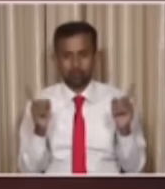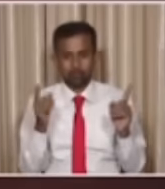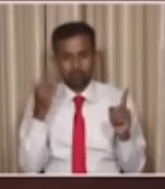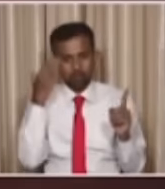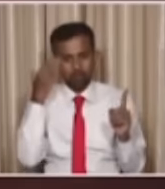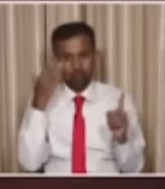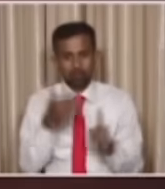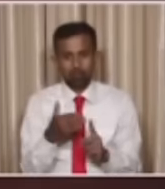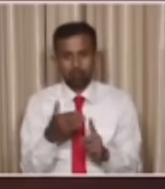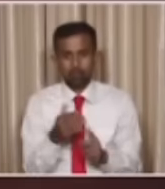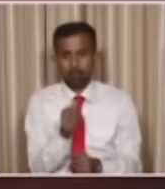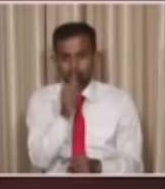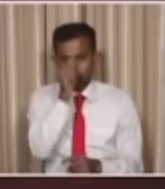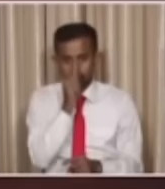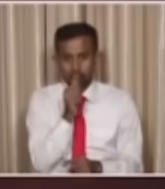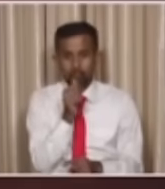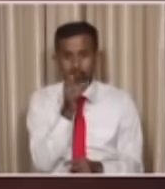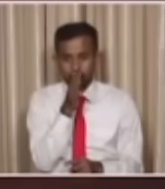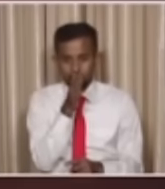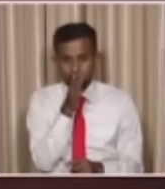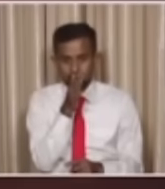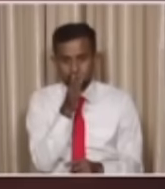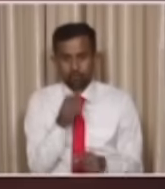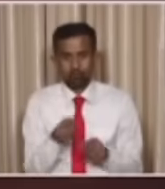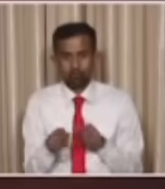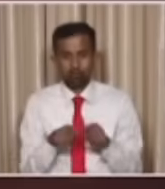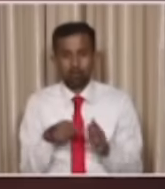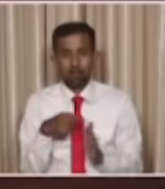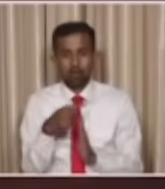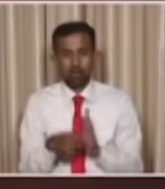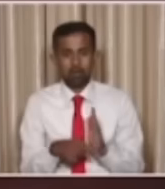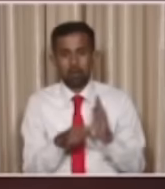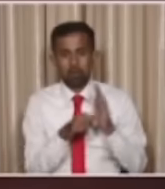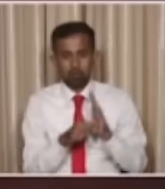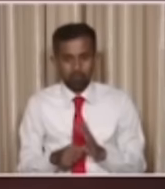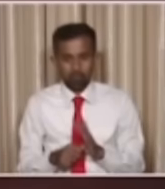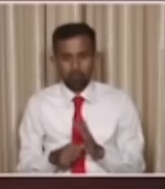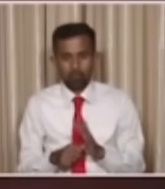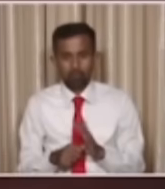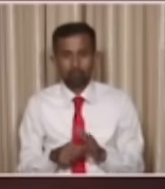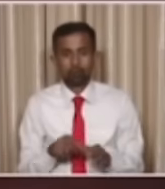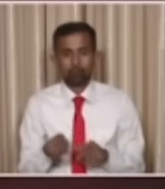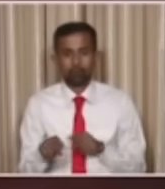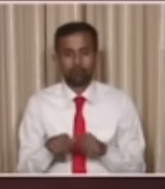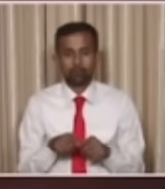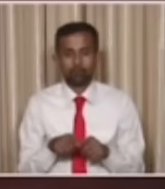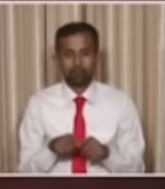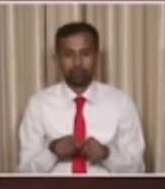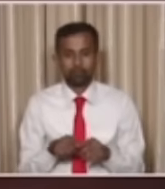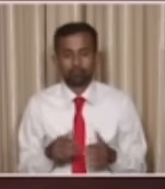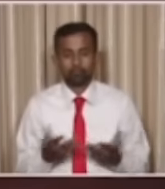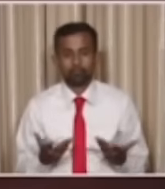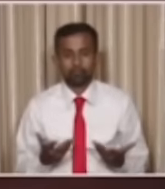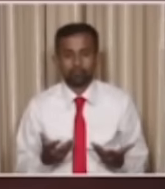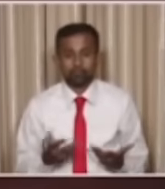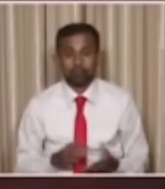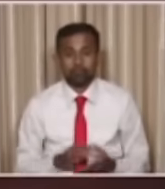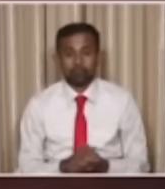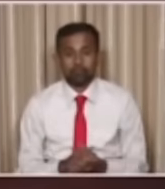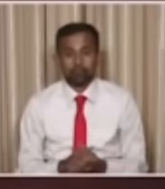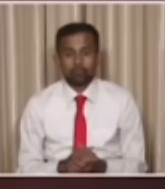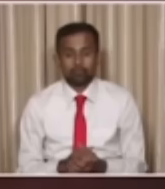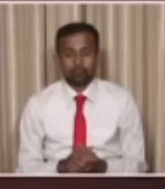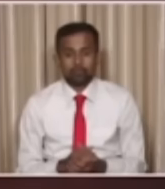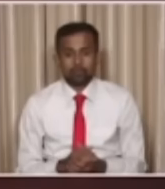සම්බන්ධව. වංචාව දූෂණයක් ඒ වගේම රටට අගතියක් වෙන ආකාරයේ එහෙම නැත්නම් වෙනම